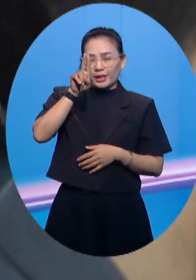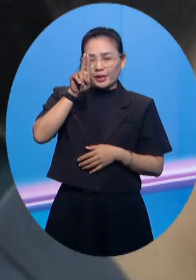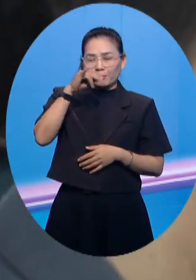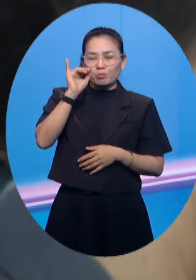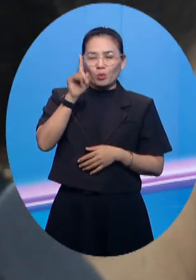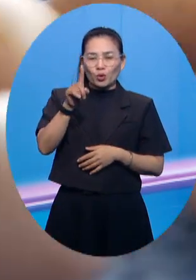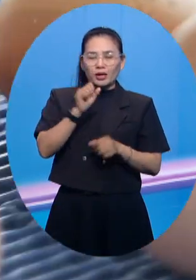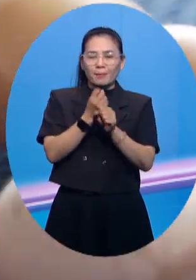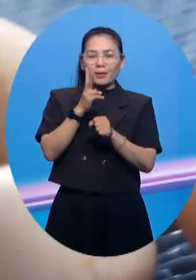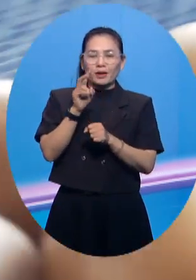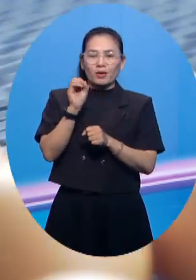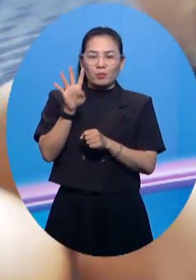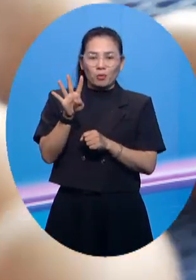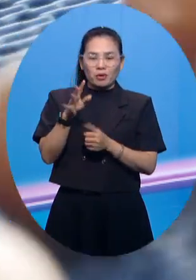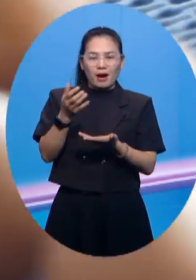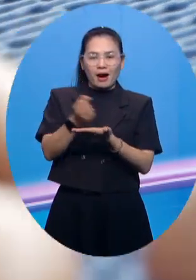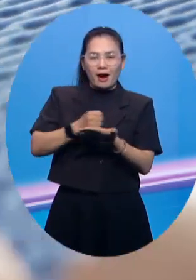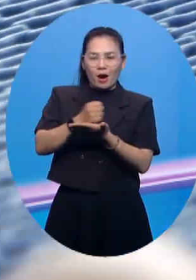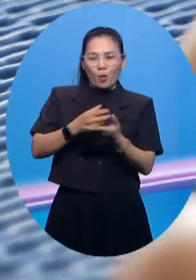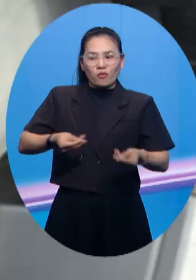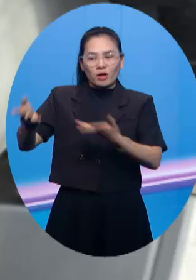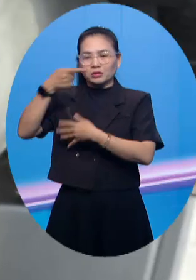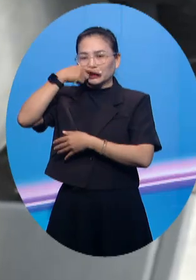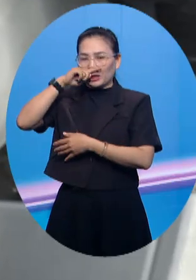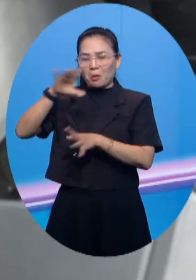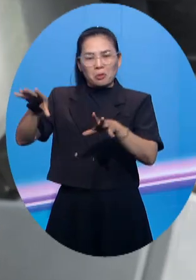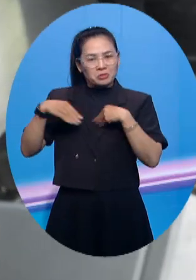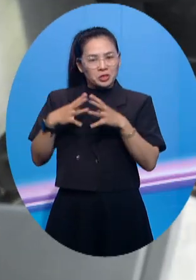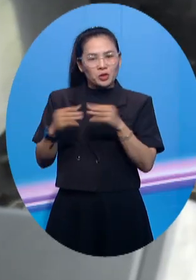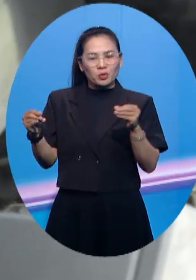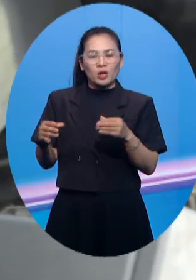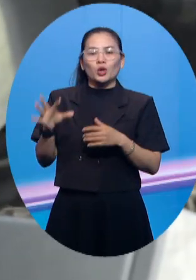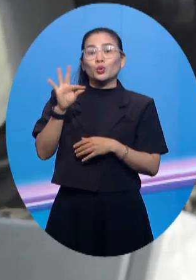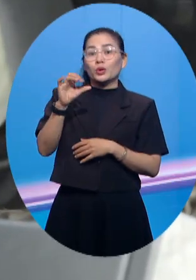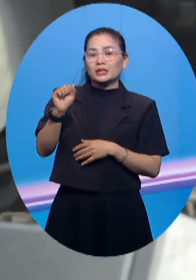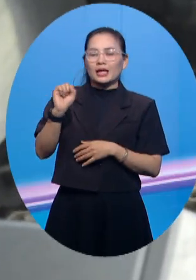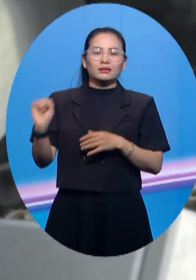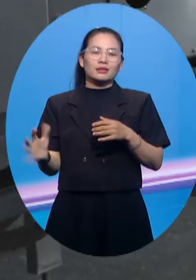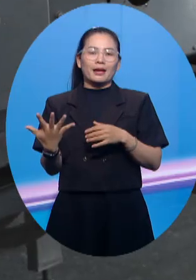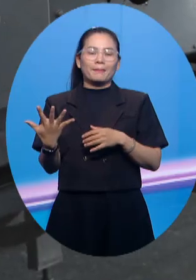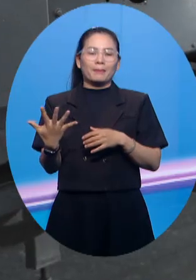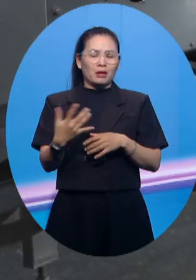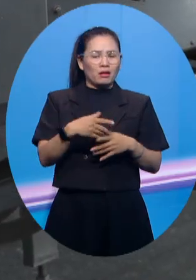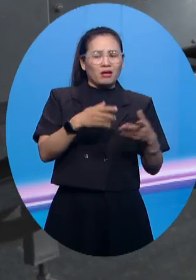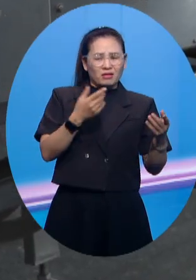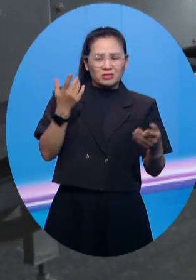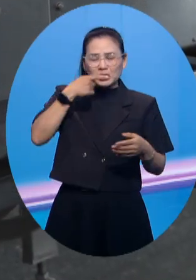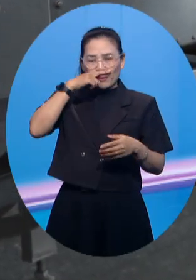2024, Việt Nam là nhà xuất khẩu gạo lớn nhất vào Singapore, trong khi đó thủy sản đứng thứ 5 trong số các nước xuất khẩu vào quốc gia này.